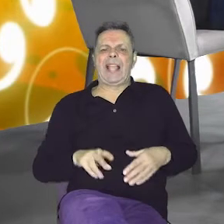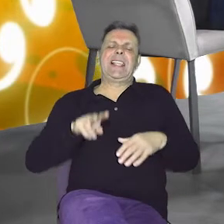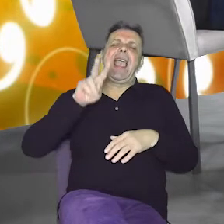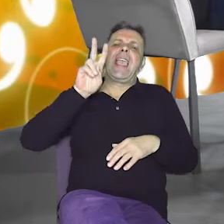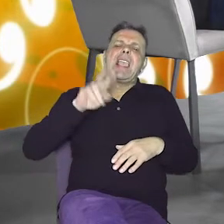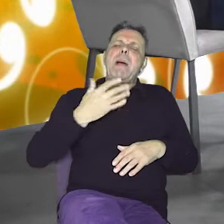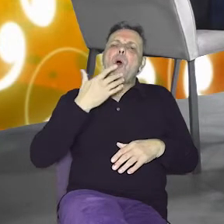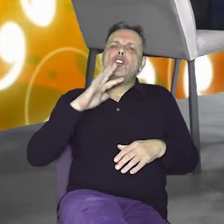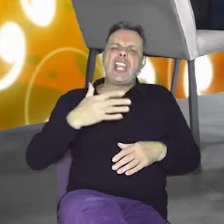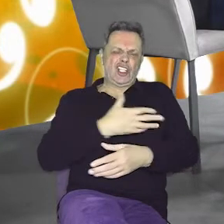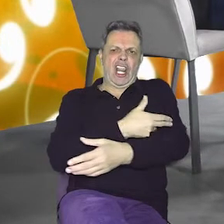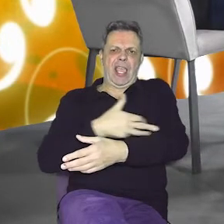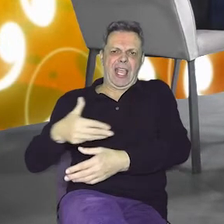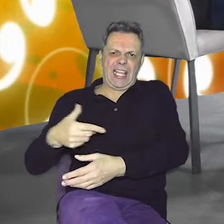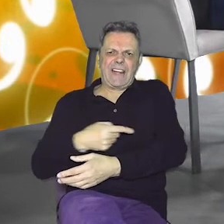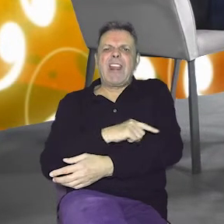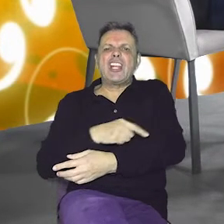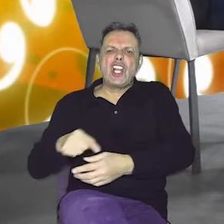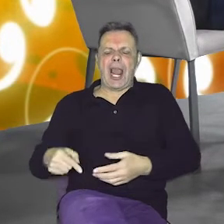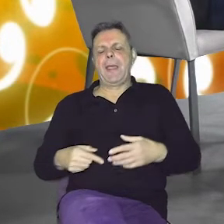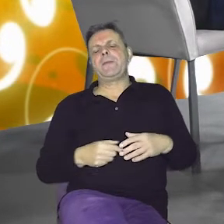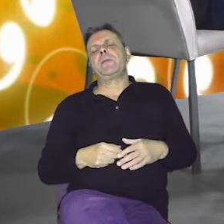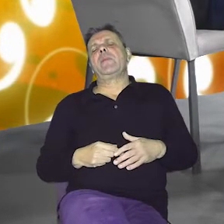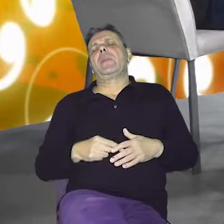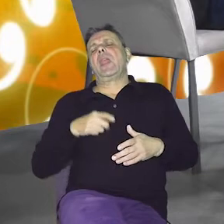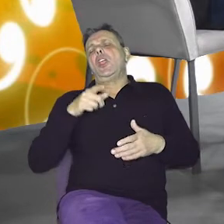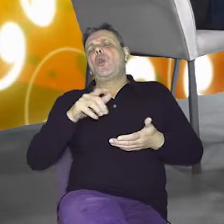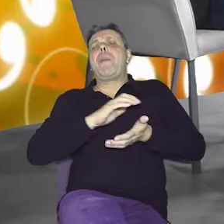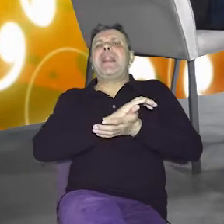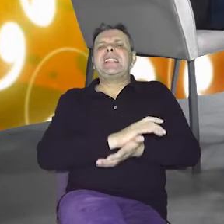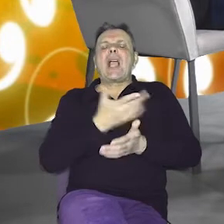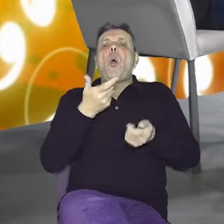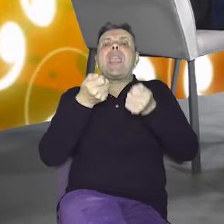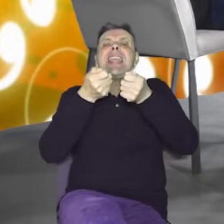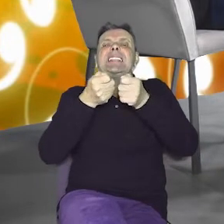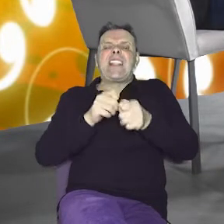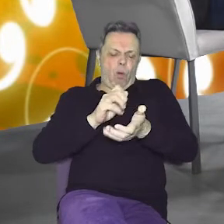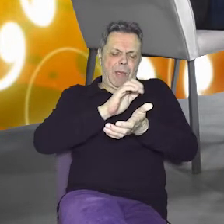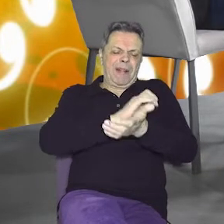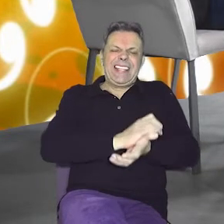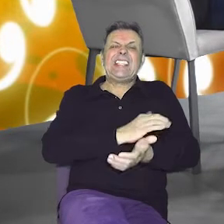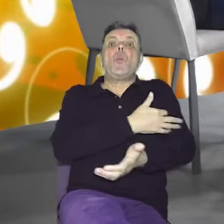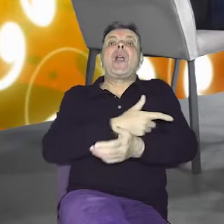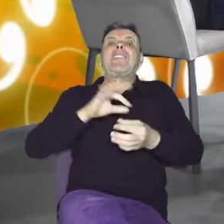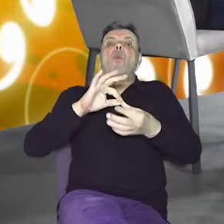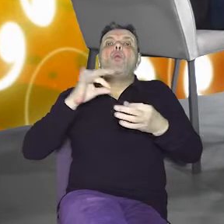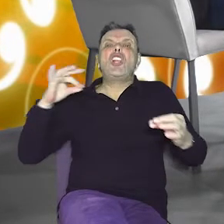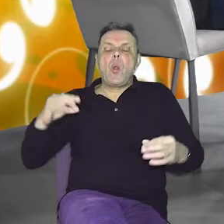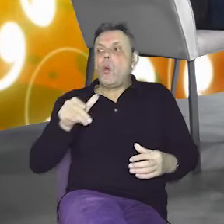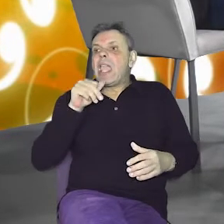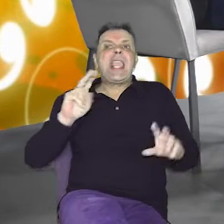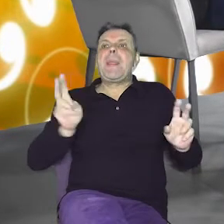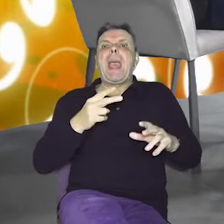gdje imamo oštećeno krvne žilice kod dekubitusa, je to pritisak koji zatvori, koji pritisne krvne žile, gdje